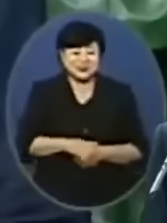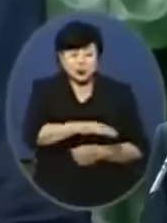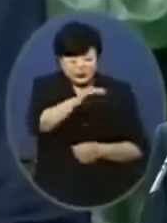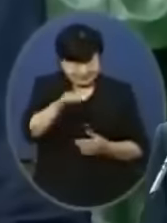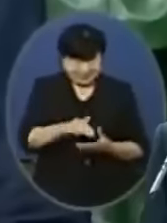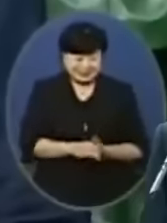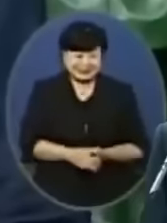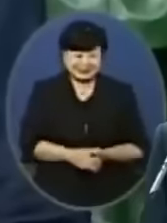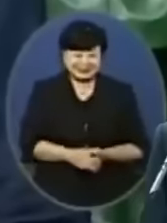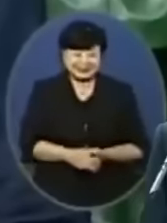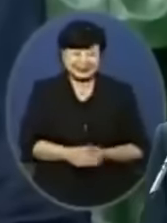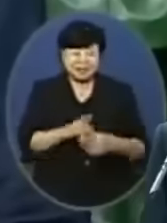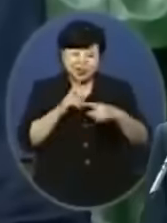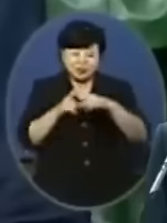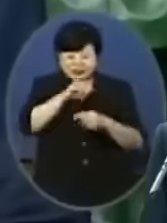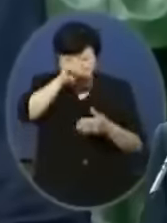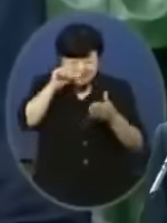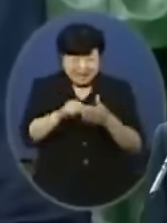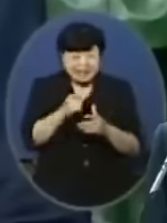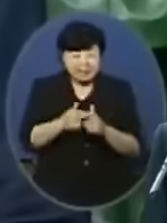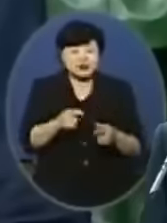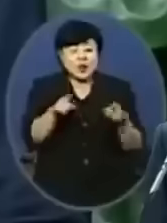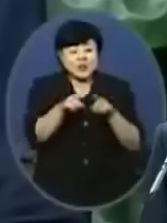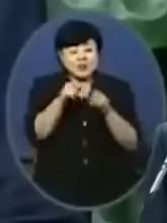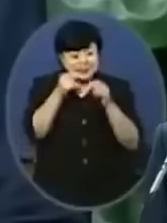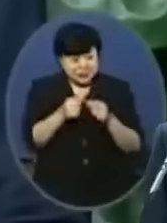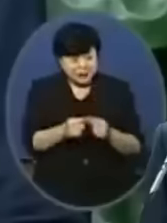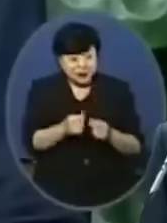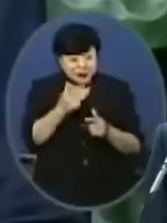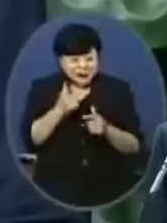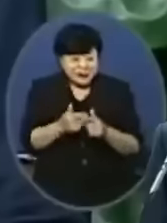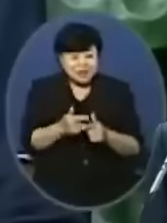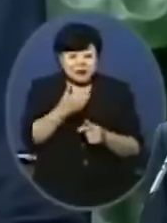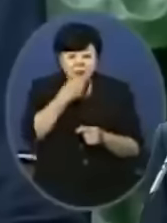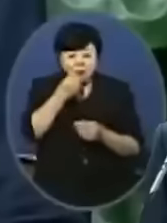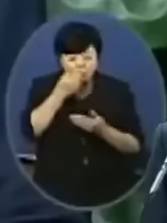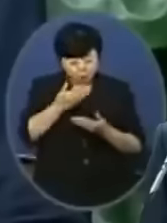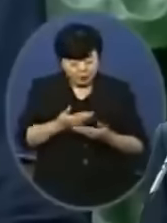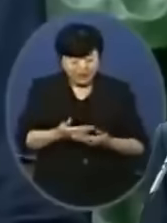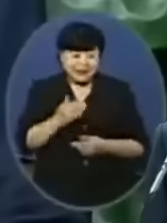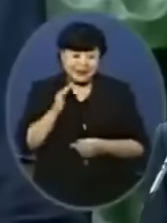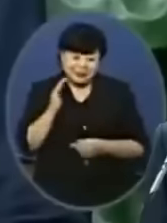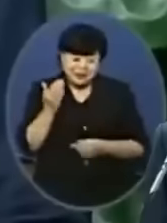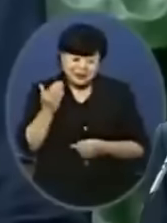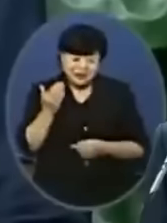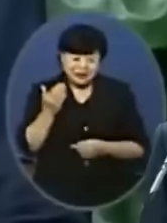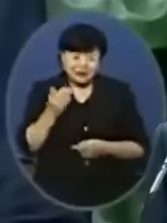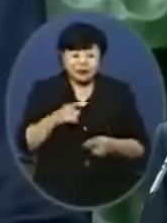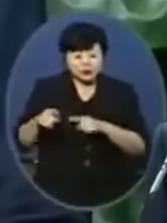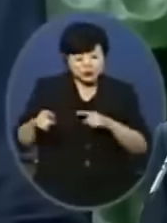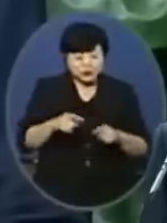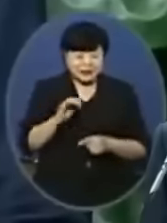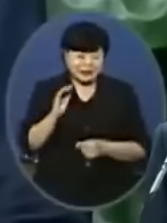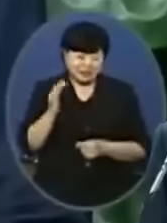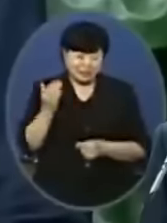우리는 플러스 인생으로 예수님과 함께 살면 예수님이 복을 우리가 누리며